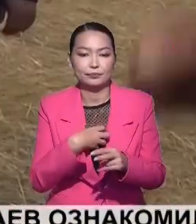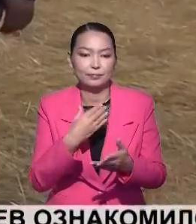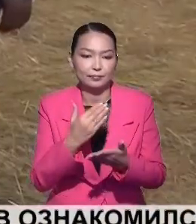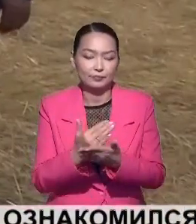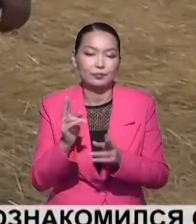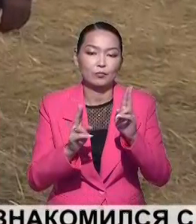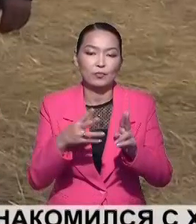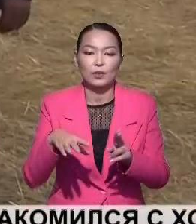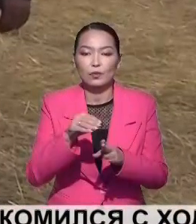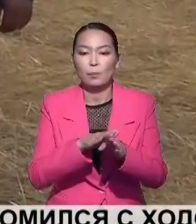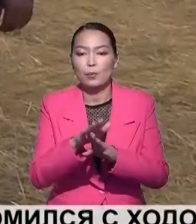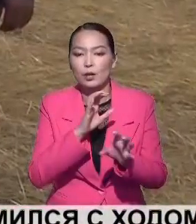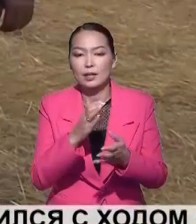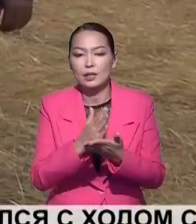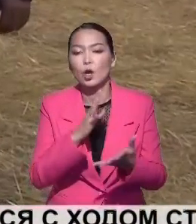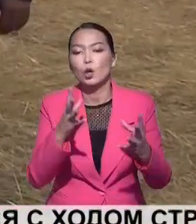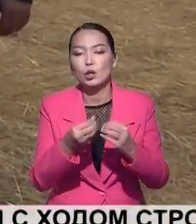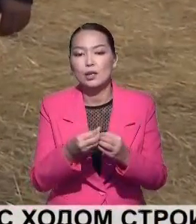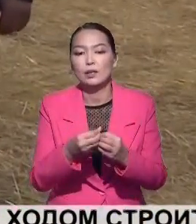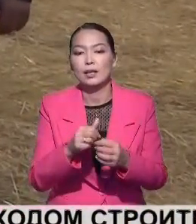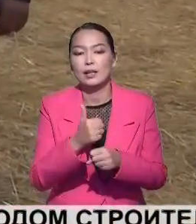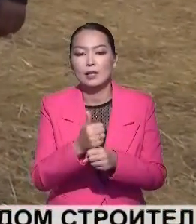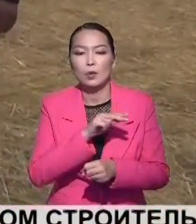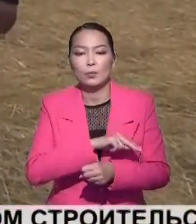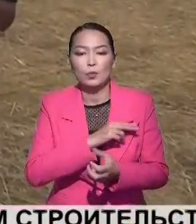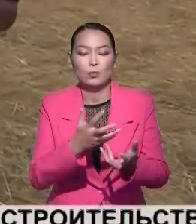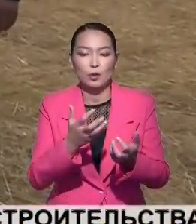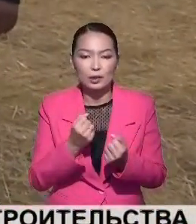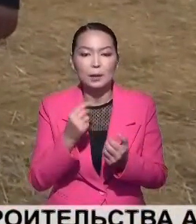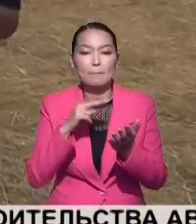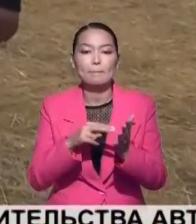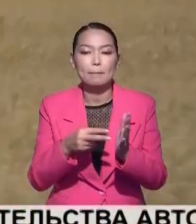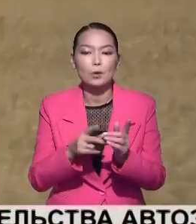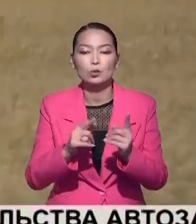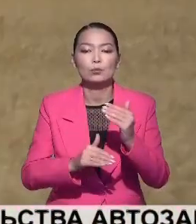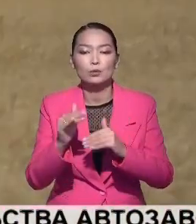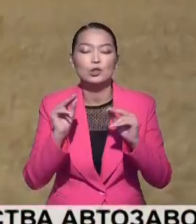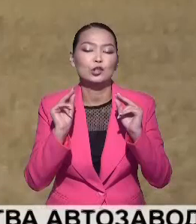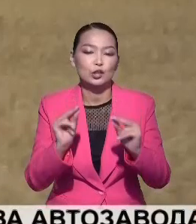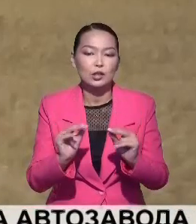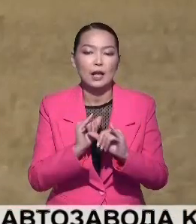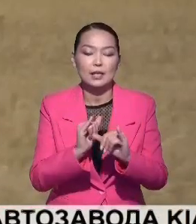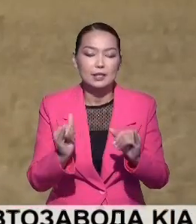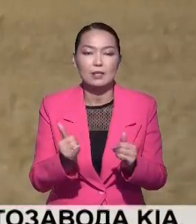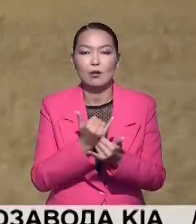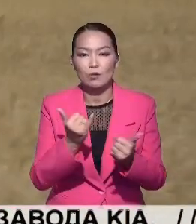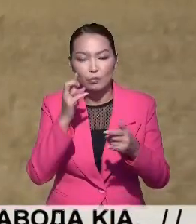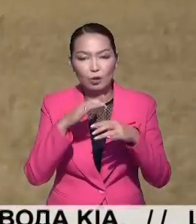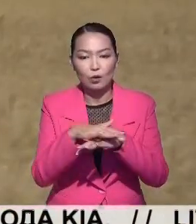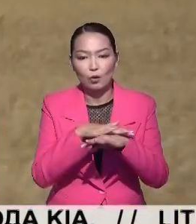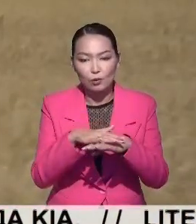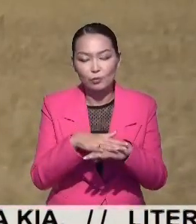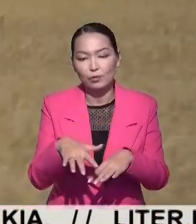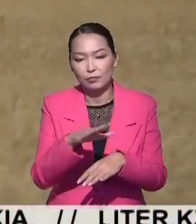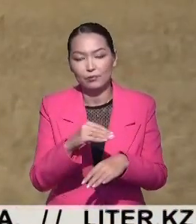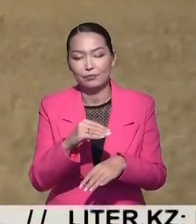свою стоимость. А в результате глубокой переработки, получения биоэтанола, она, конечно, естественно, стоимость этой продукции значительно возрастает. Вот надо